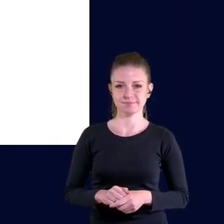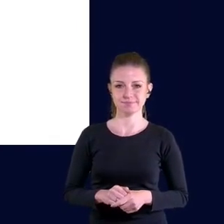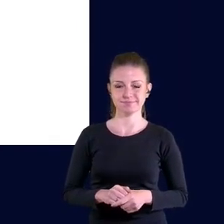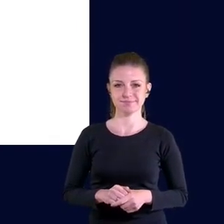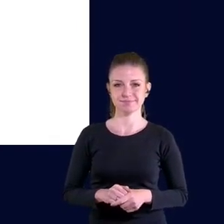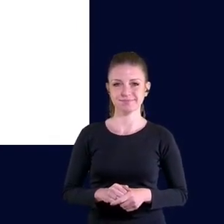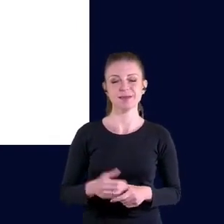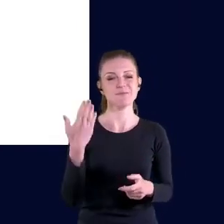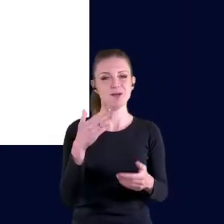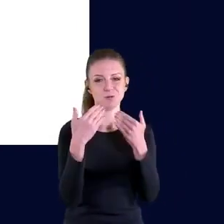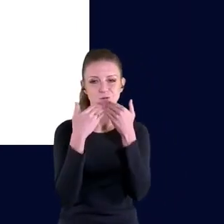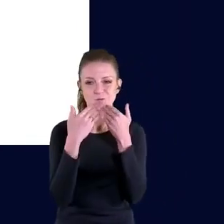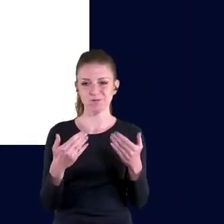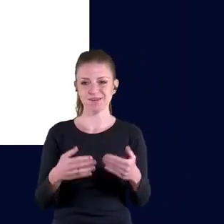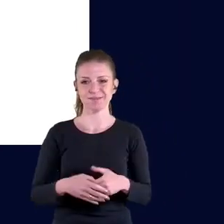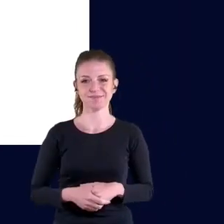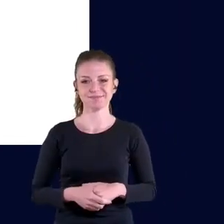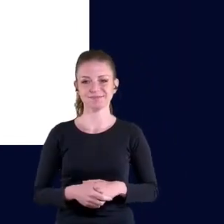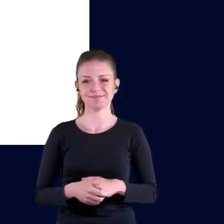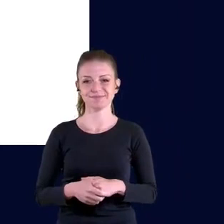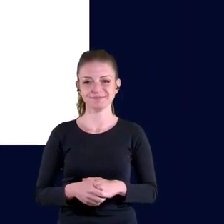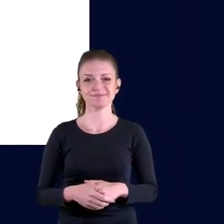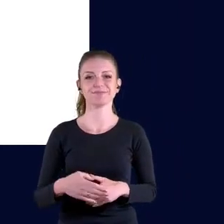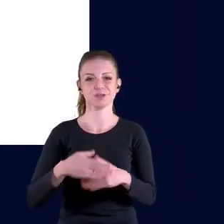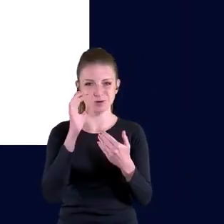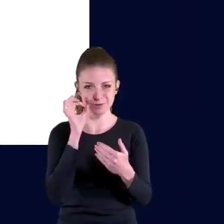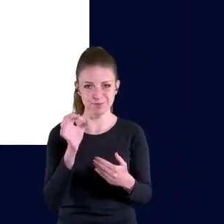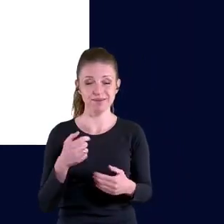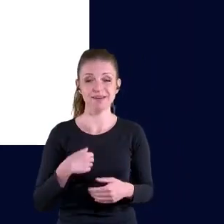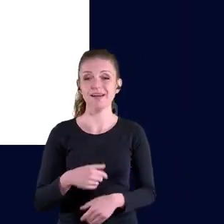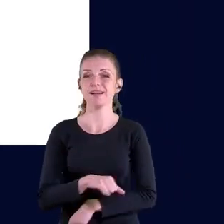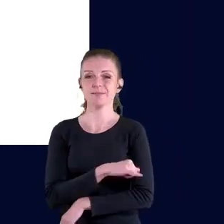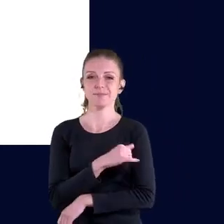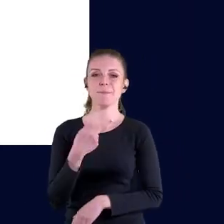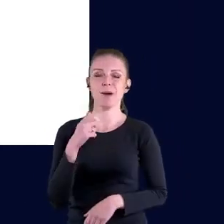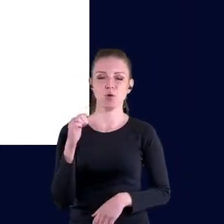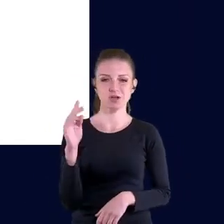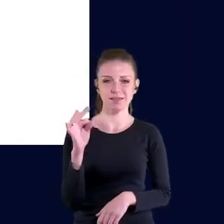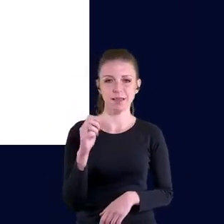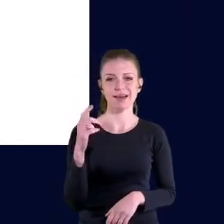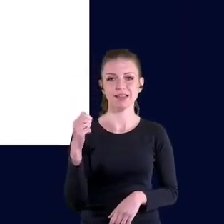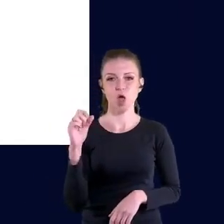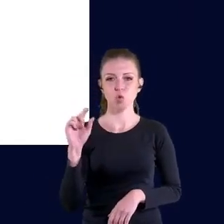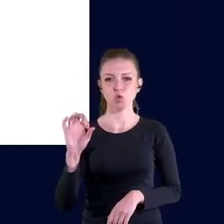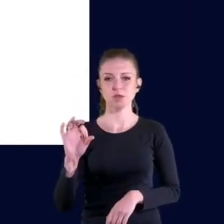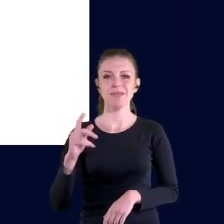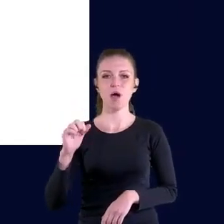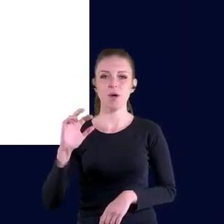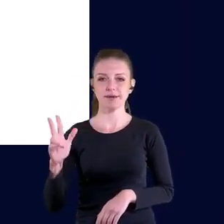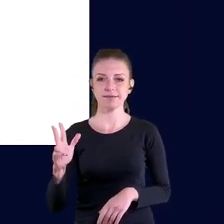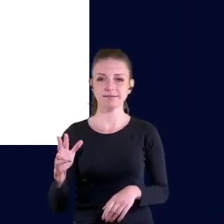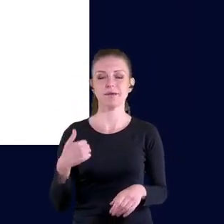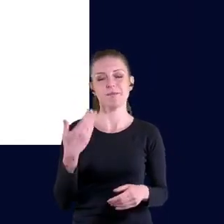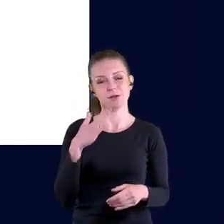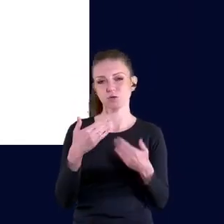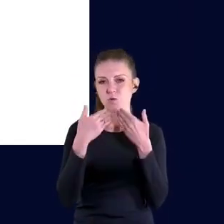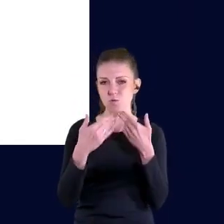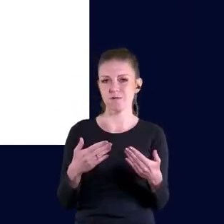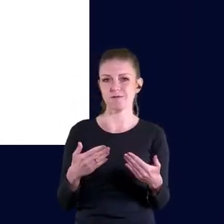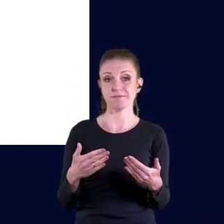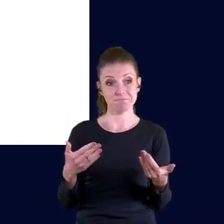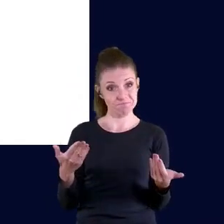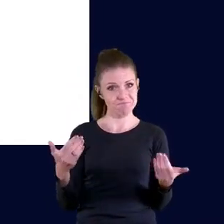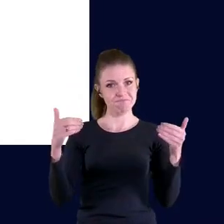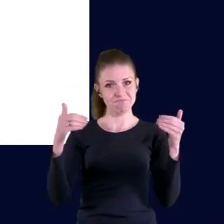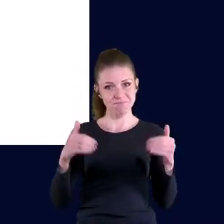to bardzo dziękuję Dzień dobry państwu nazywam się Małgorzata perdeus białek i bardzo dziękuję za szansę